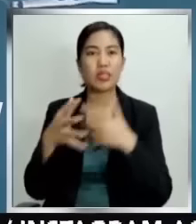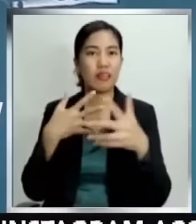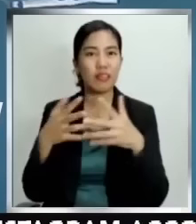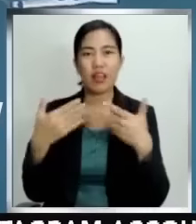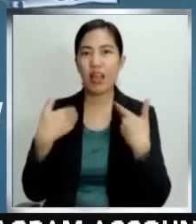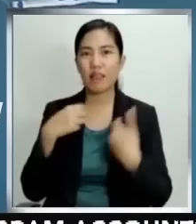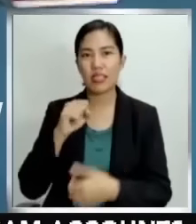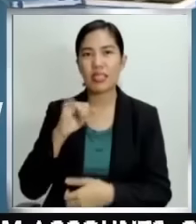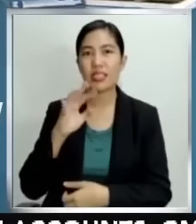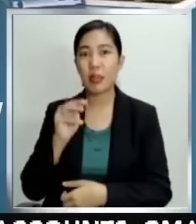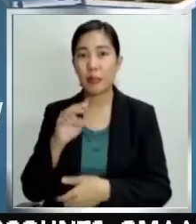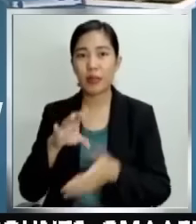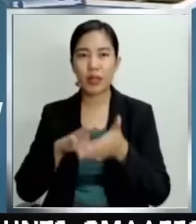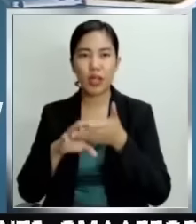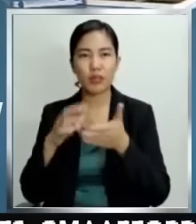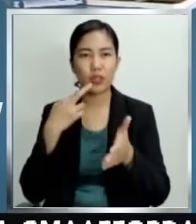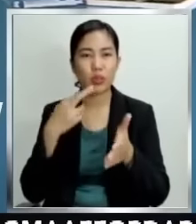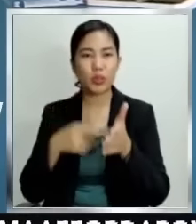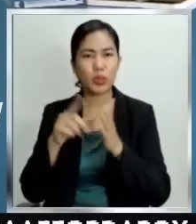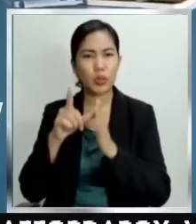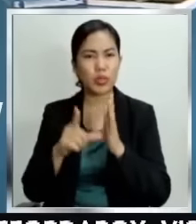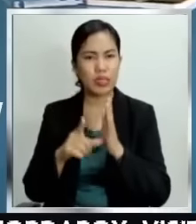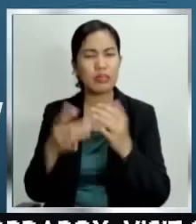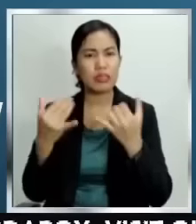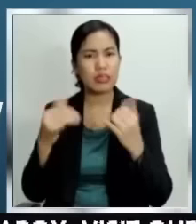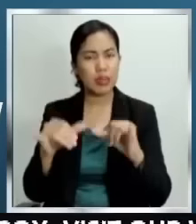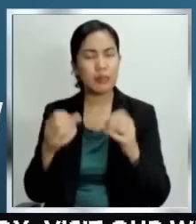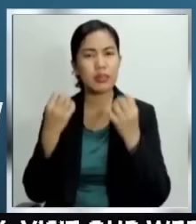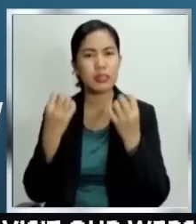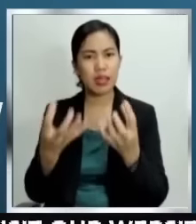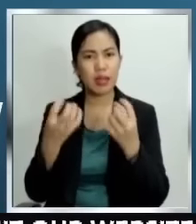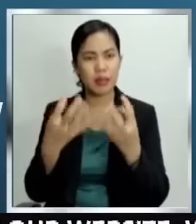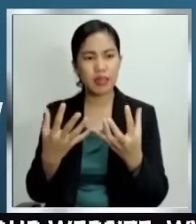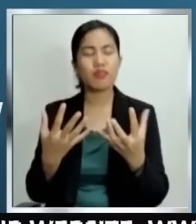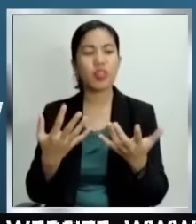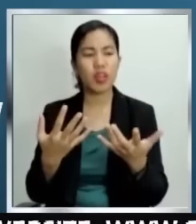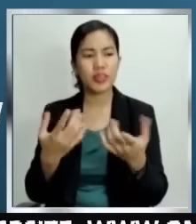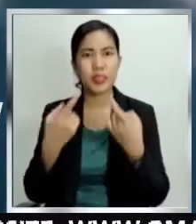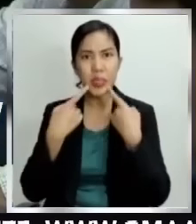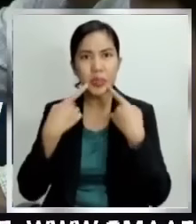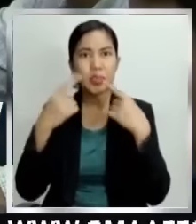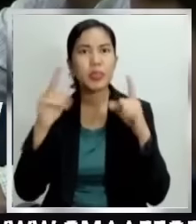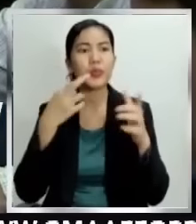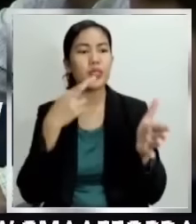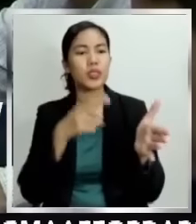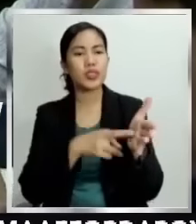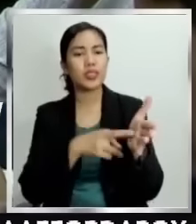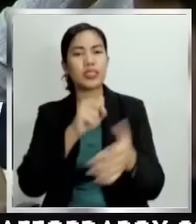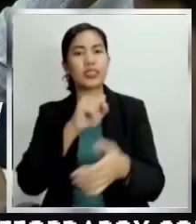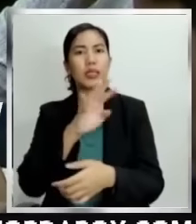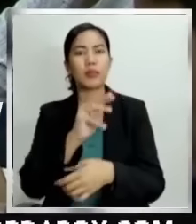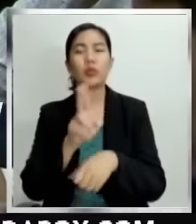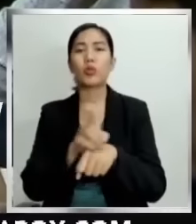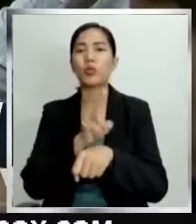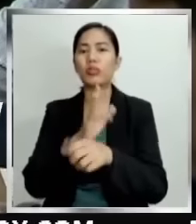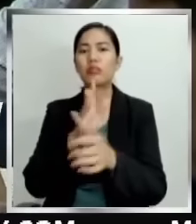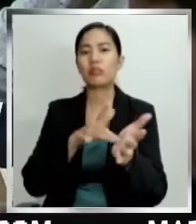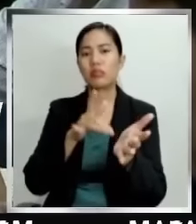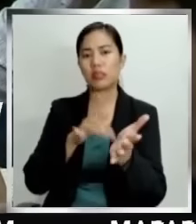marami pa rin ang mga illegal na nakakapagrehistro ng mga SIM card at ginagamit daw sa panluloko. Sa tulong ng isang IT